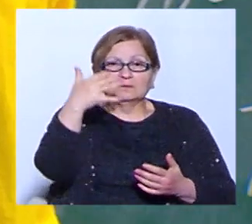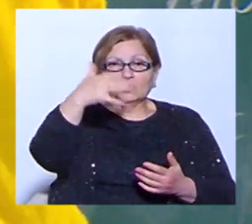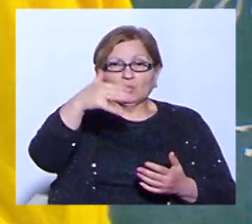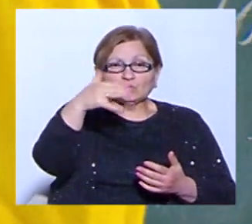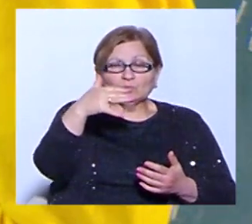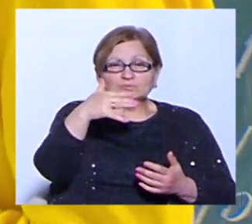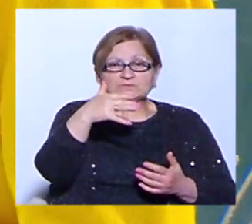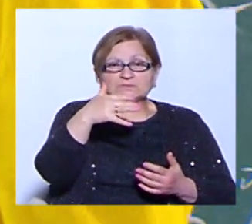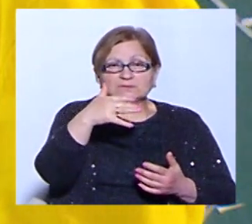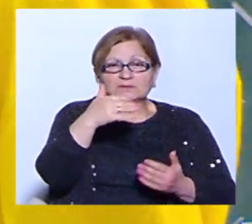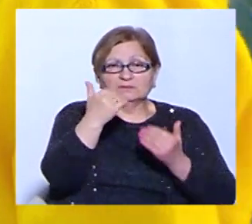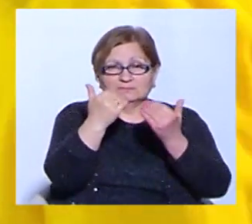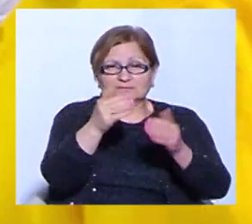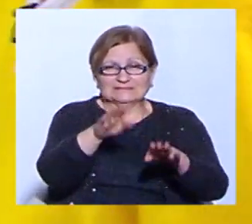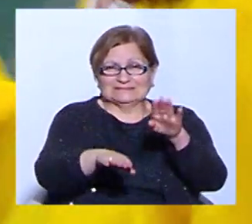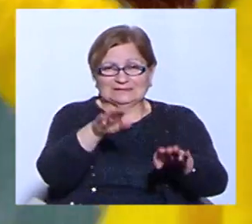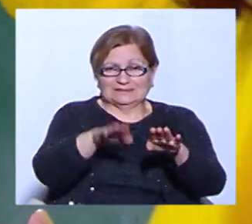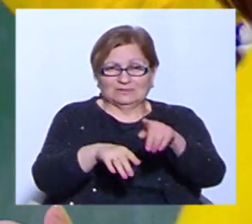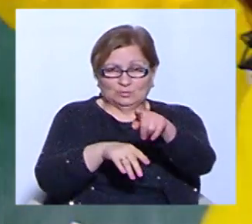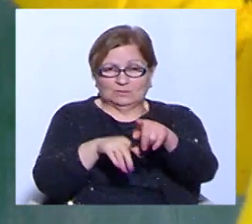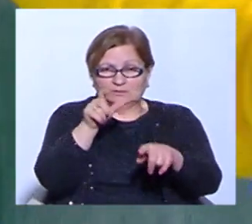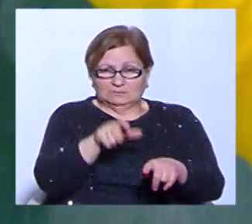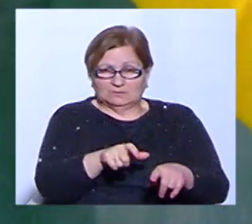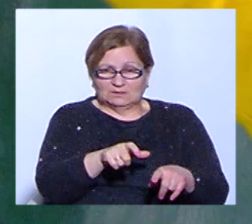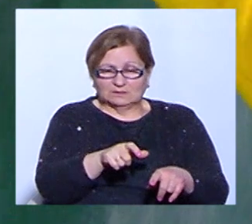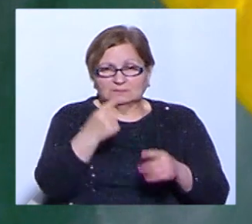50-ის კილოგრამის, მოდი დავაზუსტოთ.